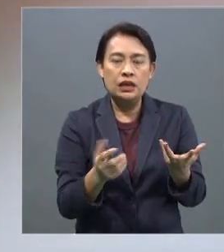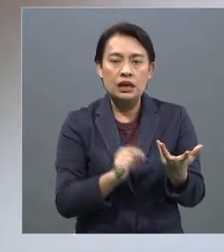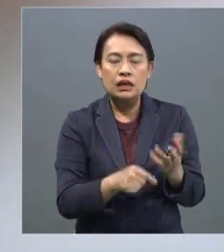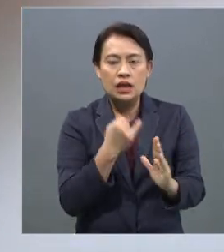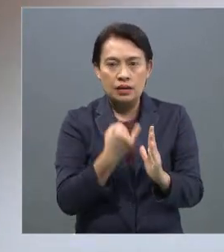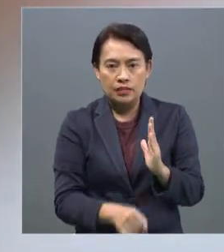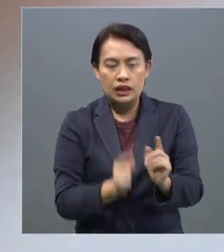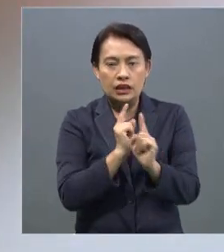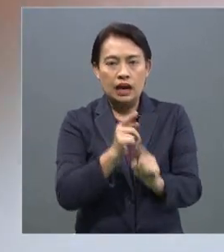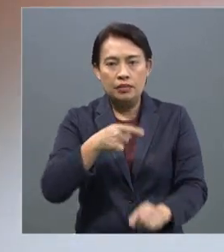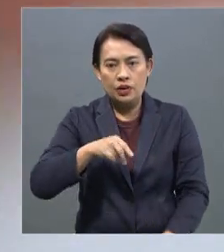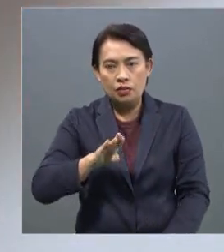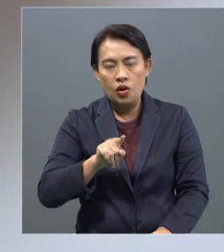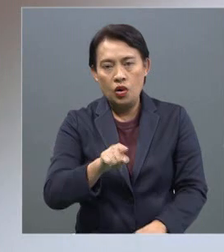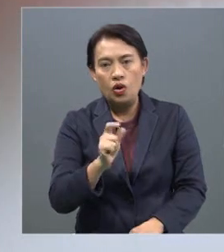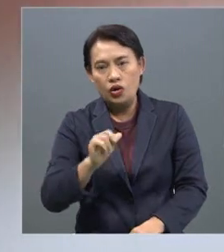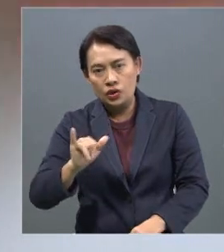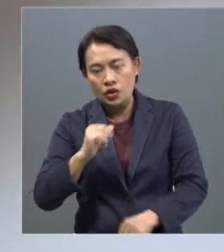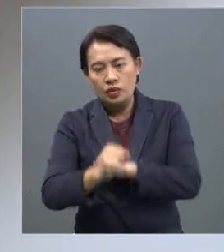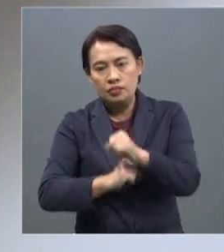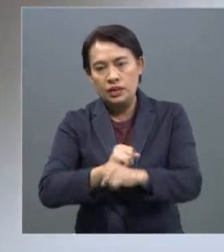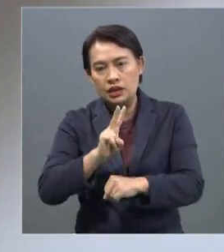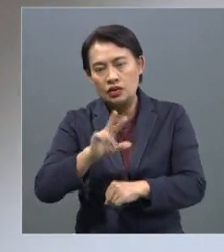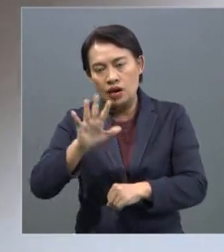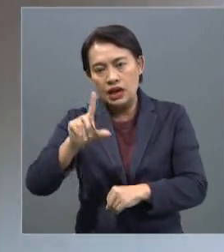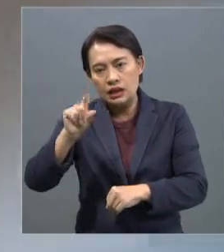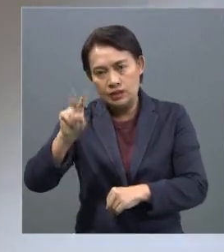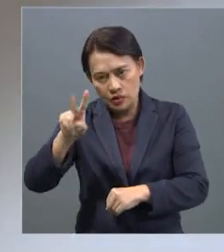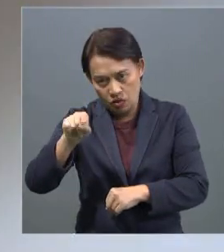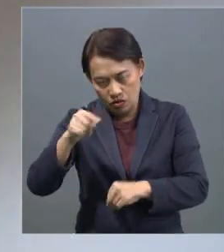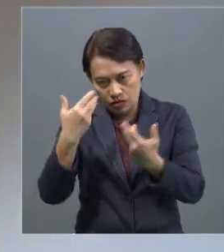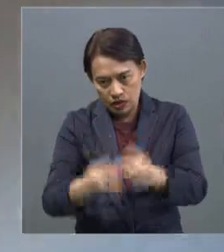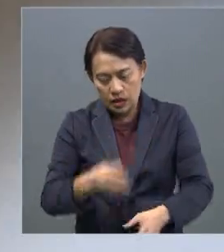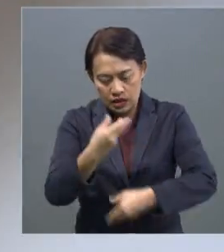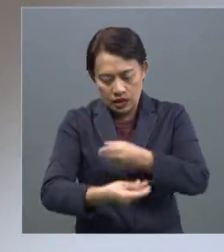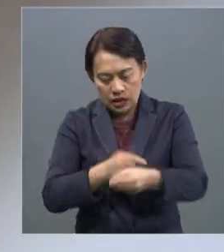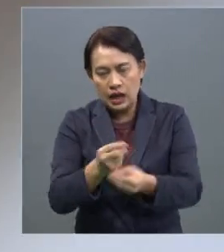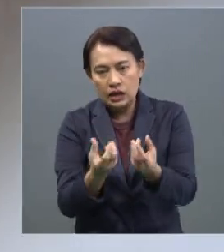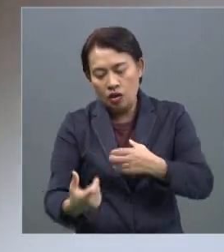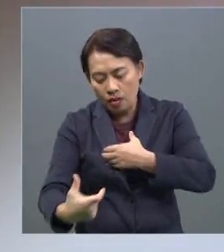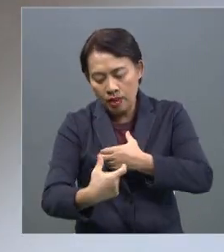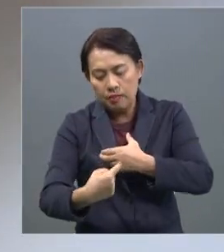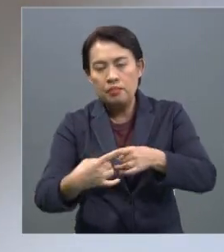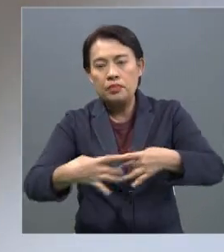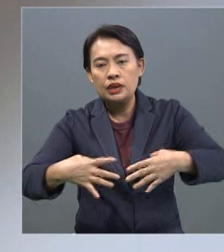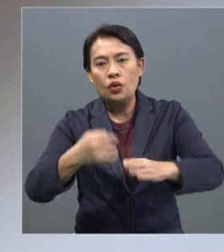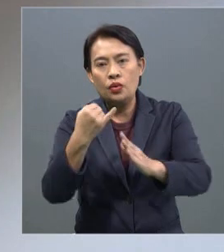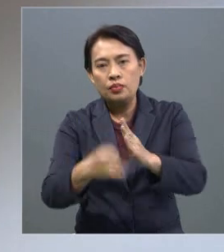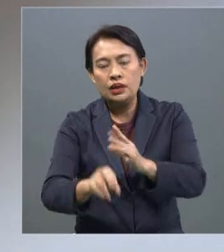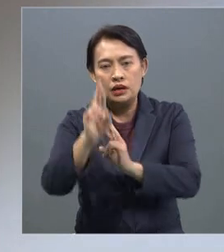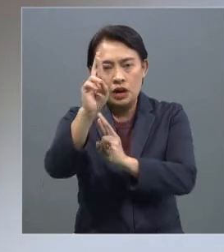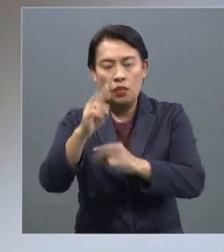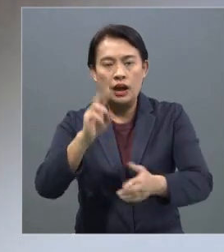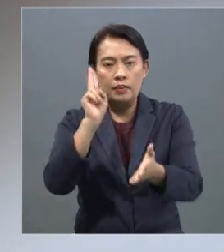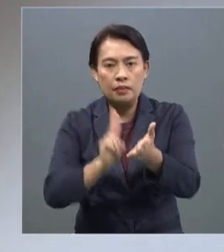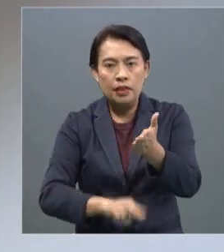ผิดตามพระราชบัญญัติอาหารปี2522ฐานจำหน่ายผลิตภัณฑ์อาหารแสดงฉลากไม่ถูกต้องต้องระวังโทษ